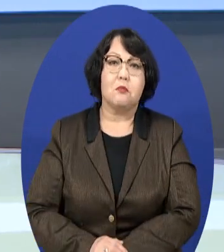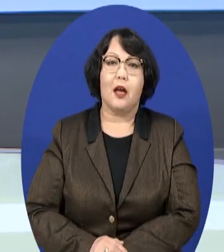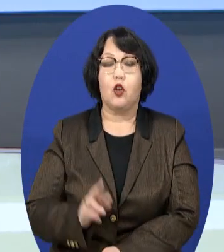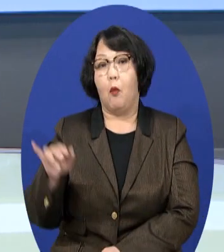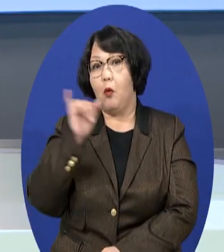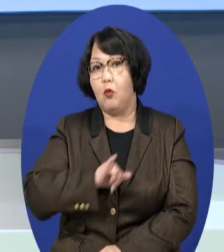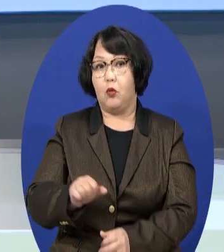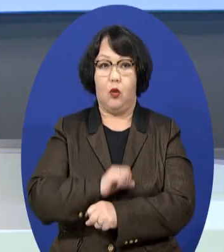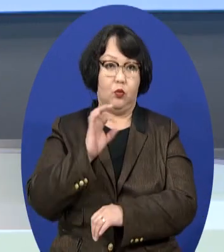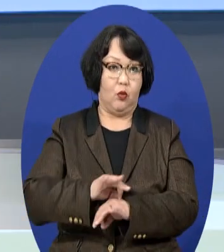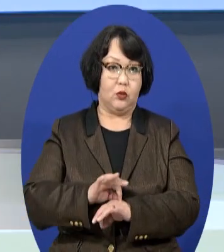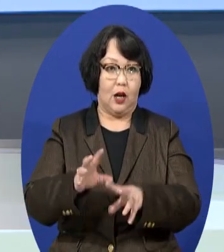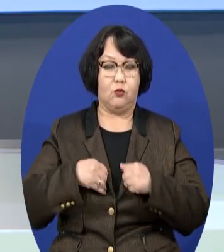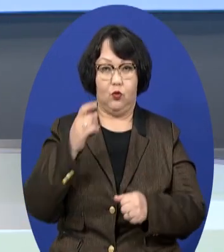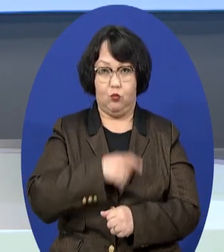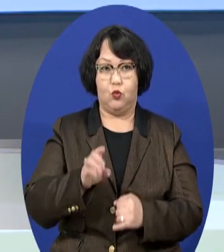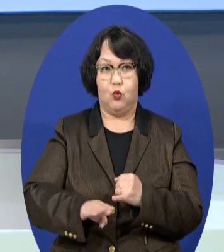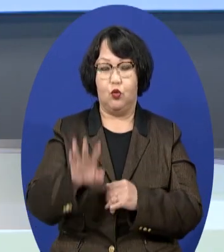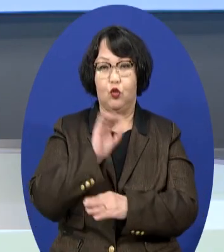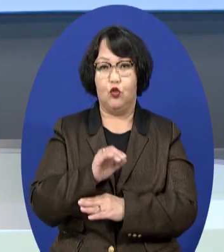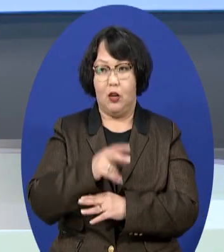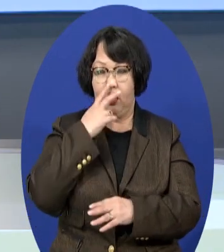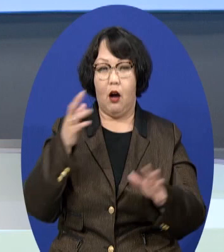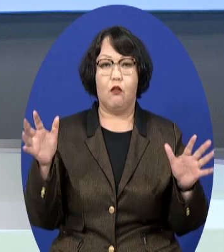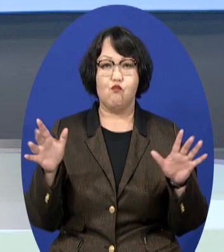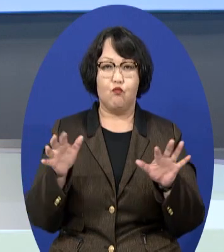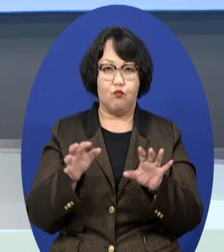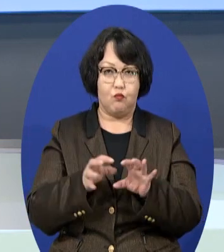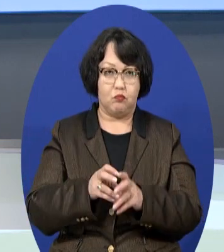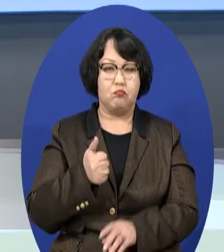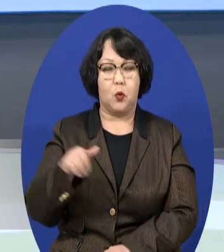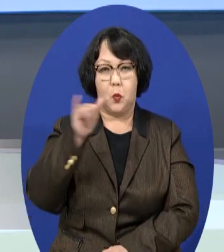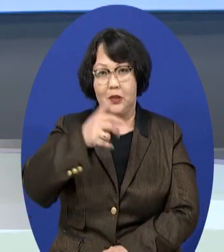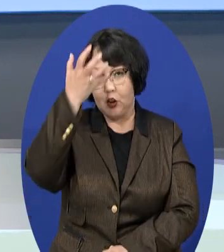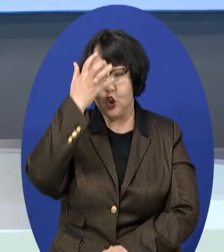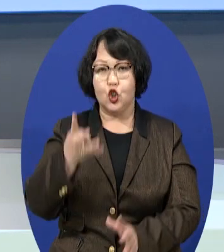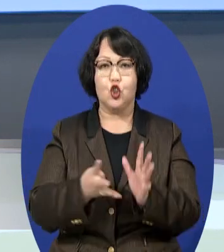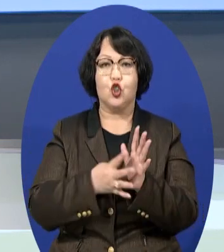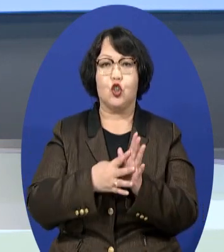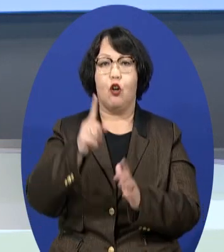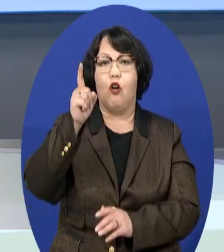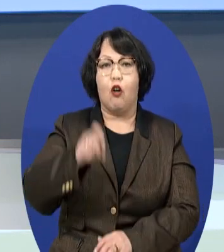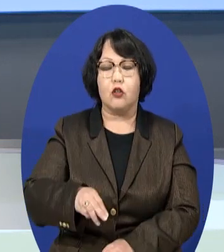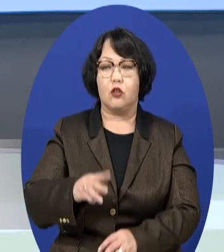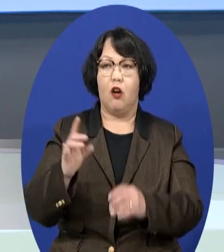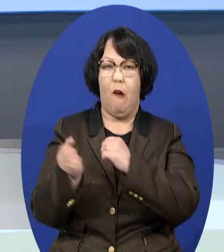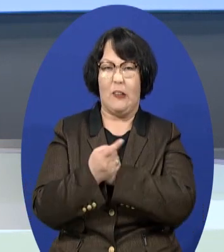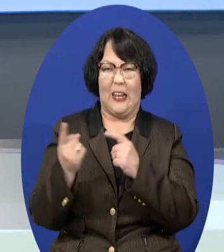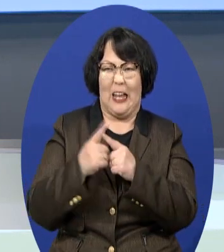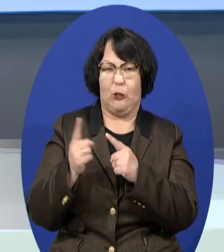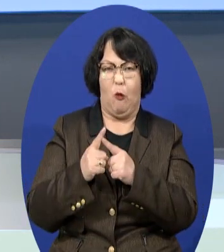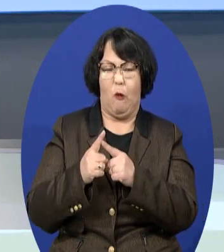Япон улсад коронавирусын халдварын тохиолдлын тоо сүүлийн өдрүүдэд буурч байна. Үүнээс үүдэн тус улсын засгийн газар 9 мужид онц байдлыг цуцлах шийдвэр